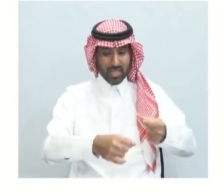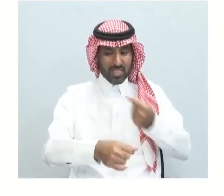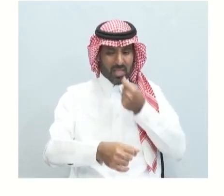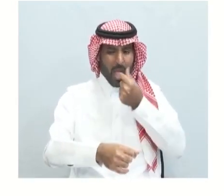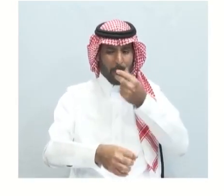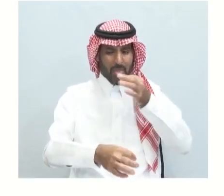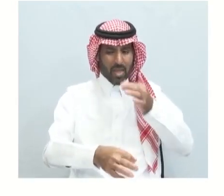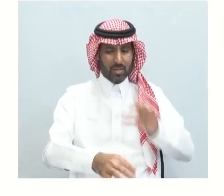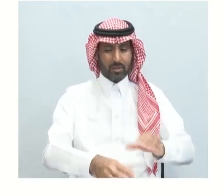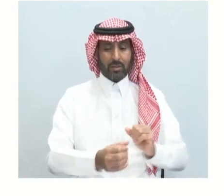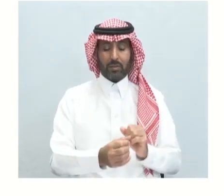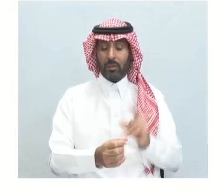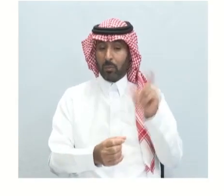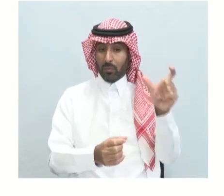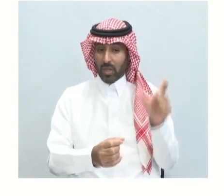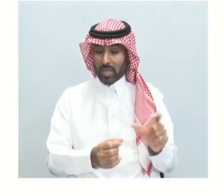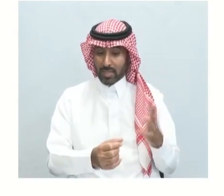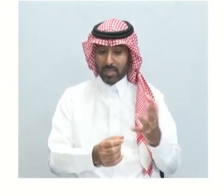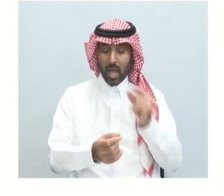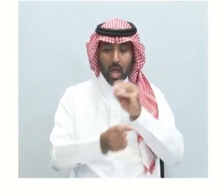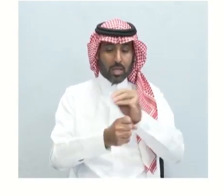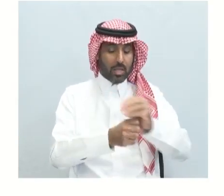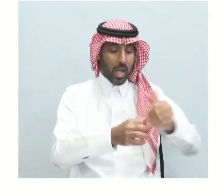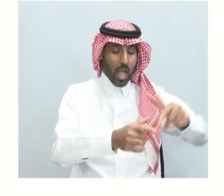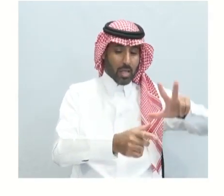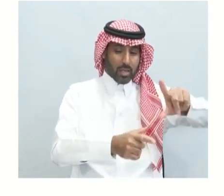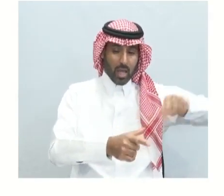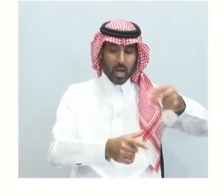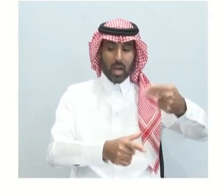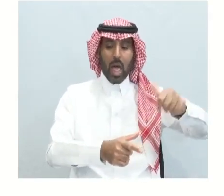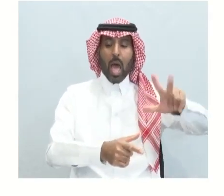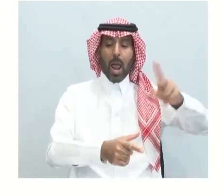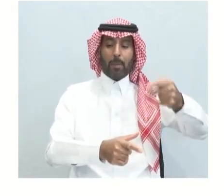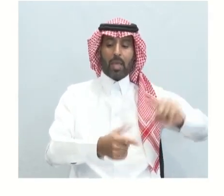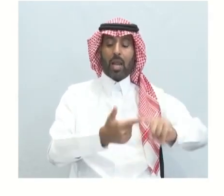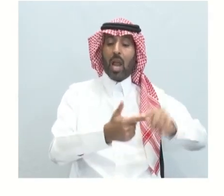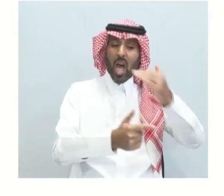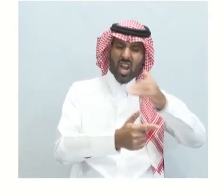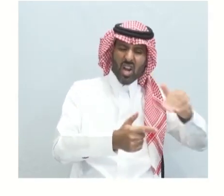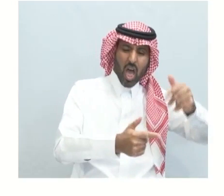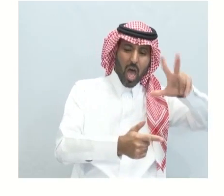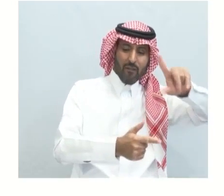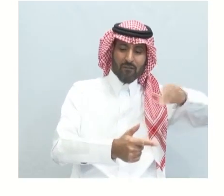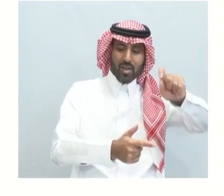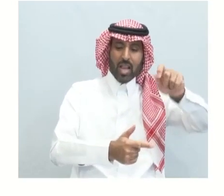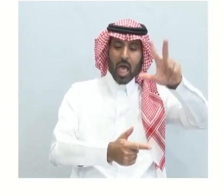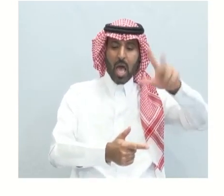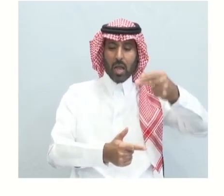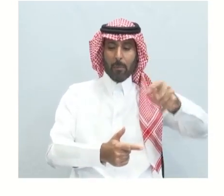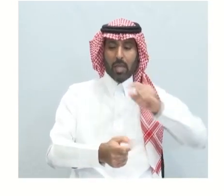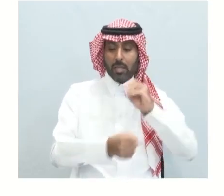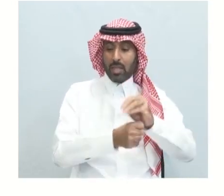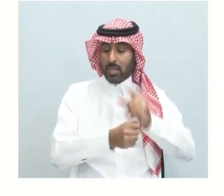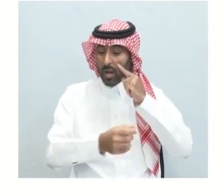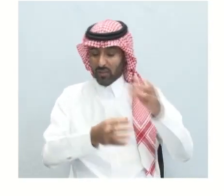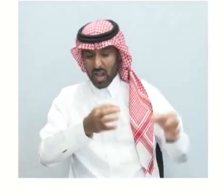الاملاح في المفردات الجديده تطرقنا الى الدرع العربي والرف العربي وفي درسنا لهذا اليوم سوف نتعرف على